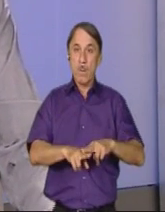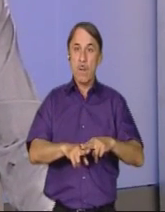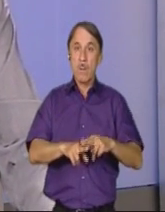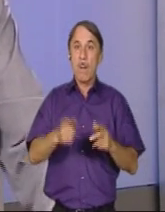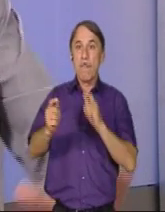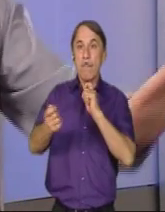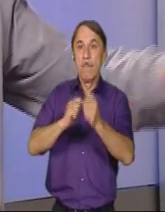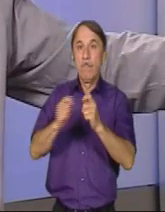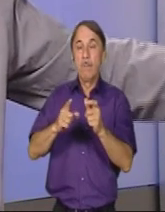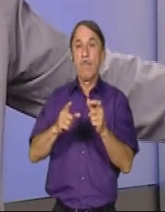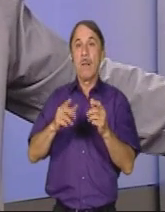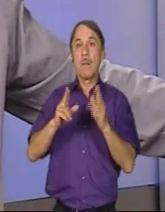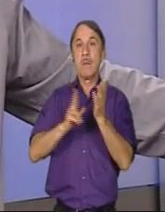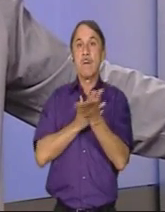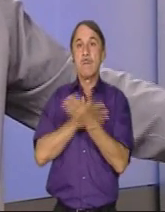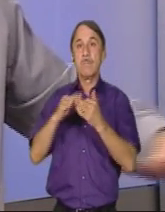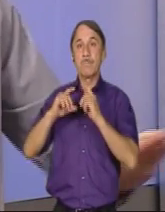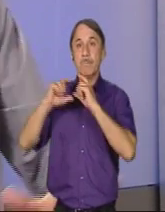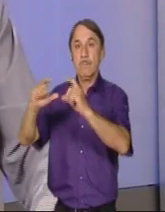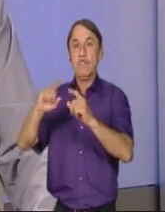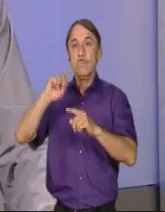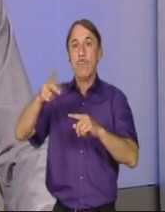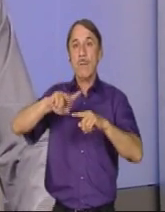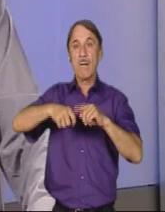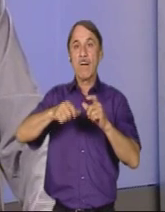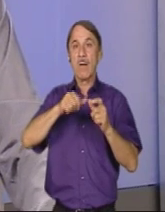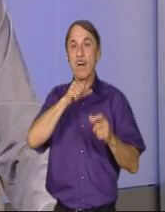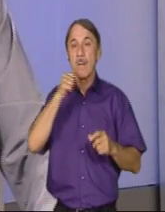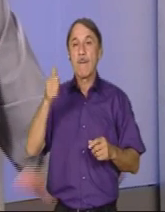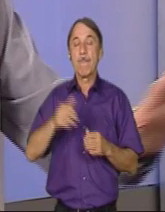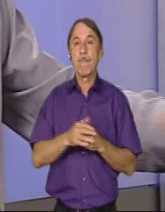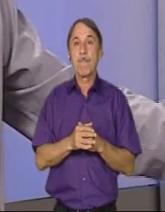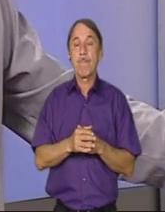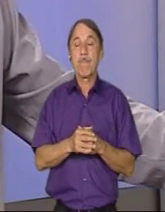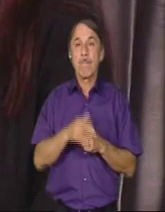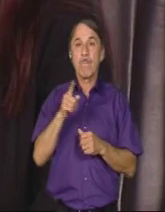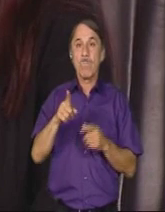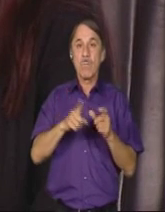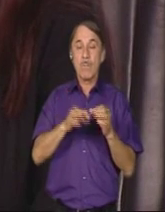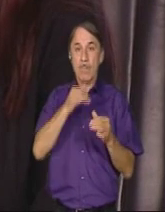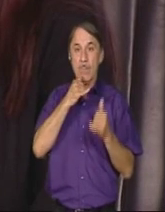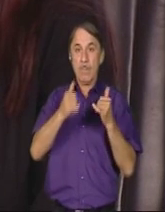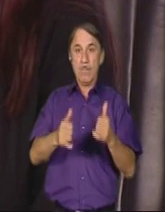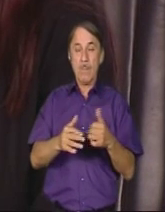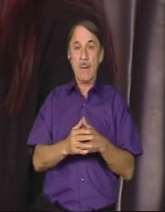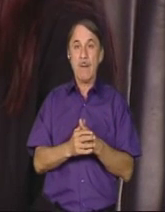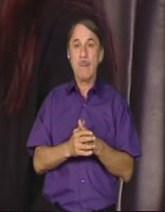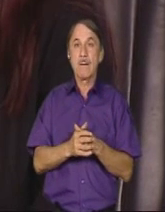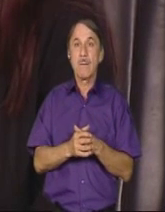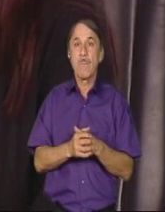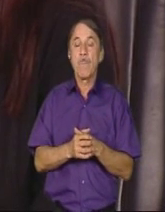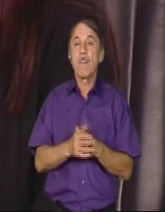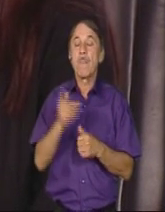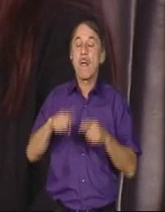zaustaviti zaduživanje i pregovarati za otpis dugova. Druga stvar je podići carine na uvoz strane robe i time podržati domaćeg